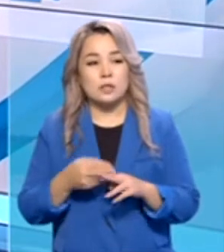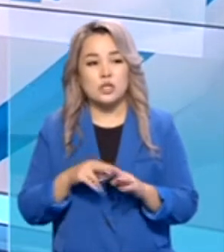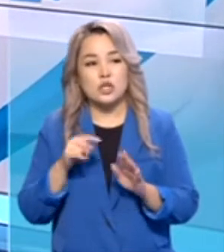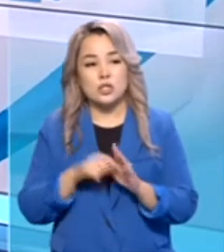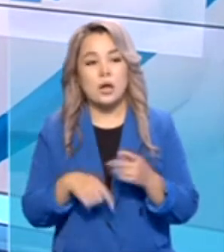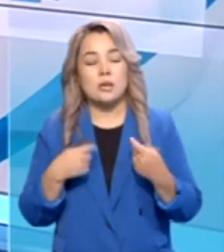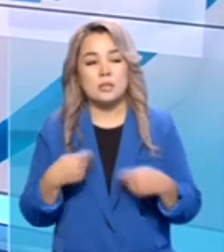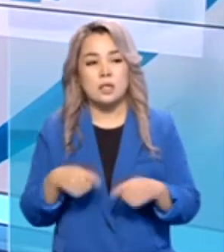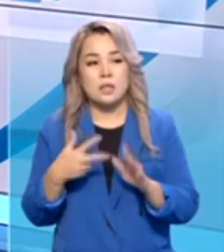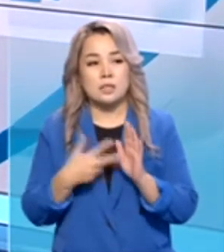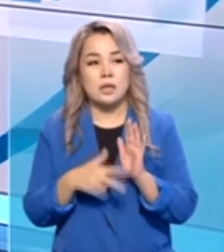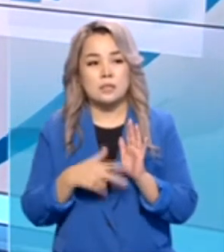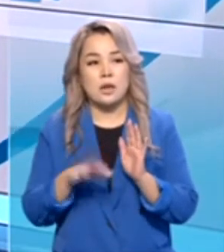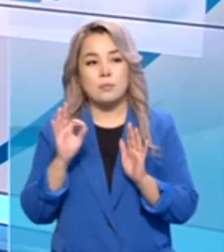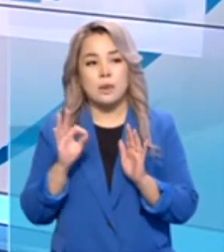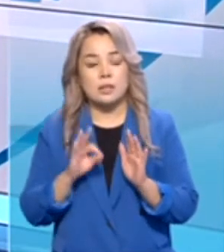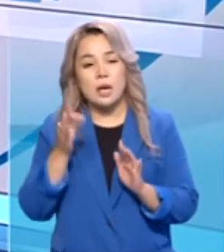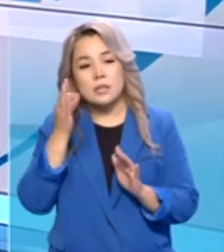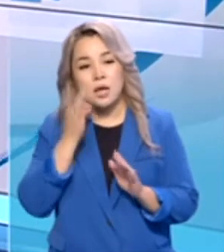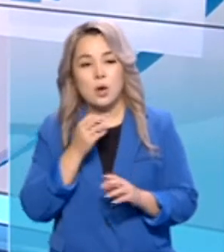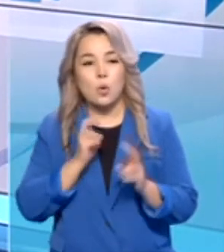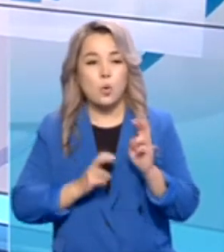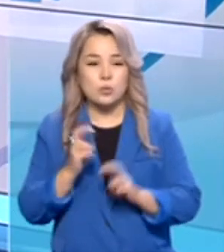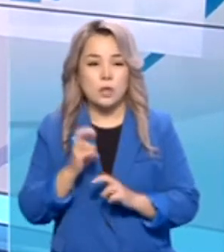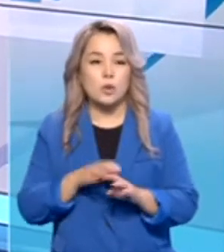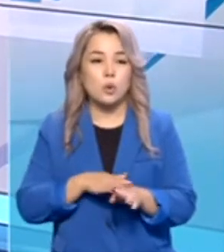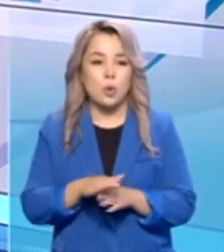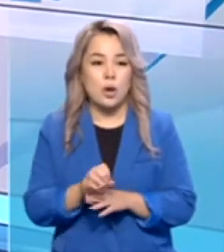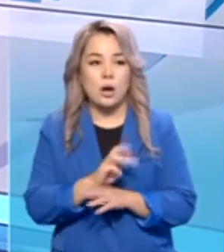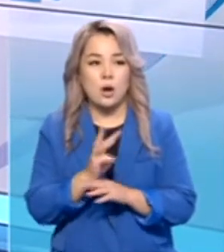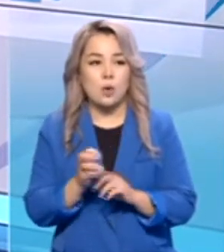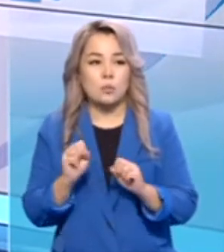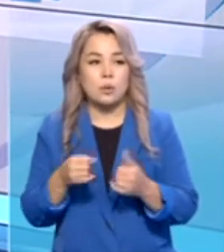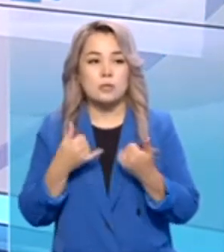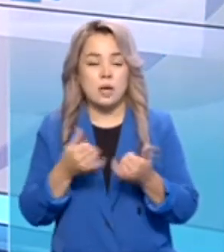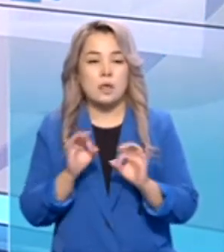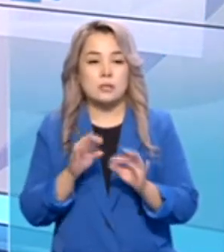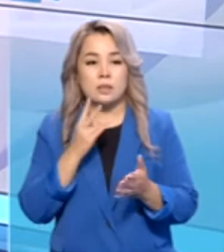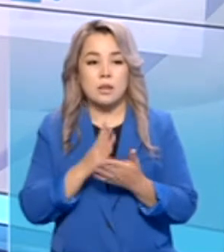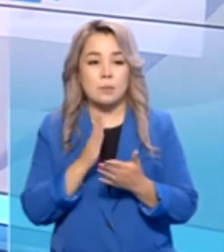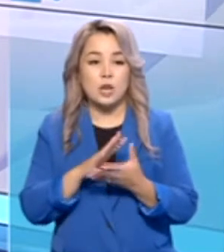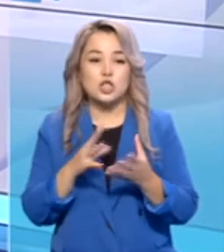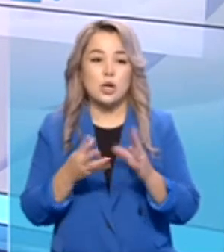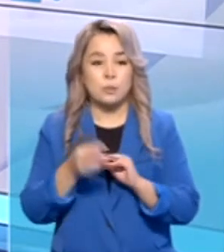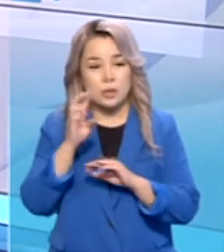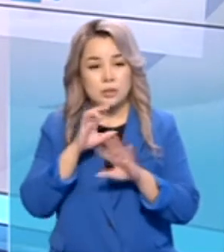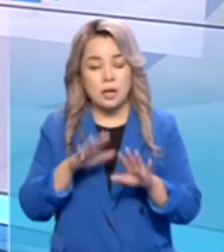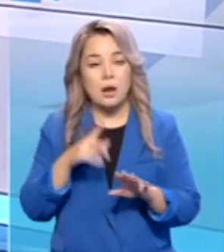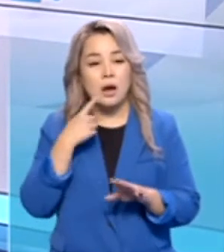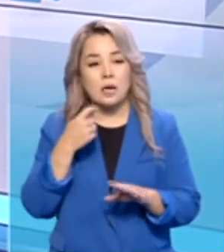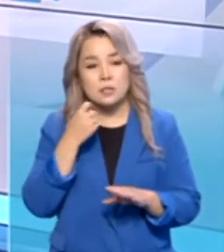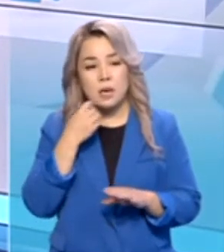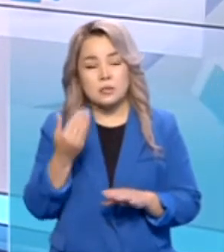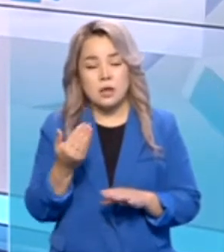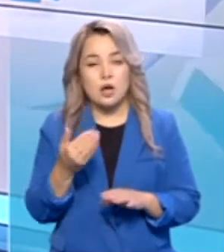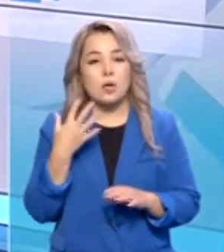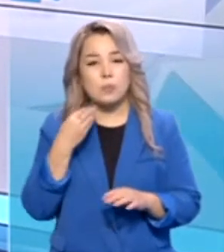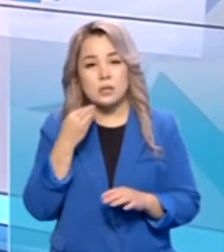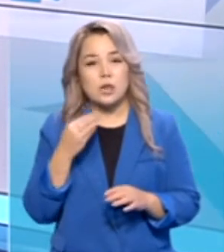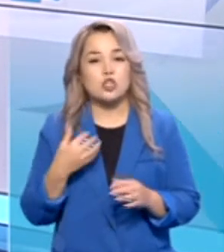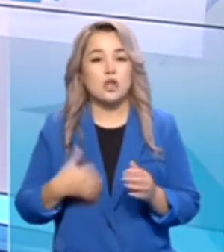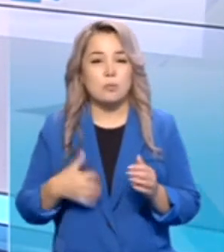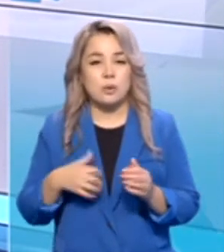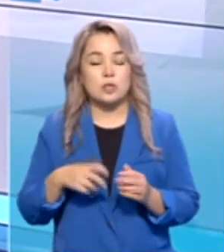ішкі нарықтың 80% тәтті өніммен толық қамтуға мүмкіндік бар екенін айтты. Жалпы елде қант Алматы мен Жамбылдағы